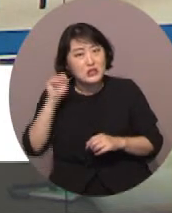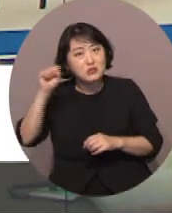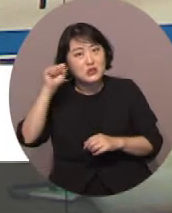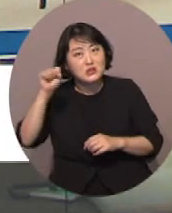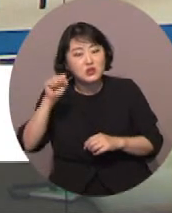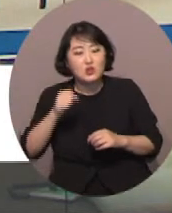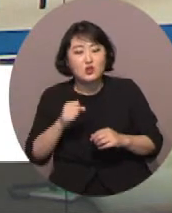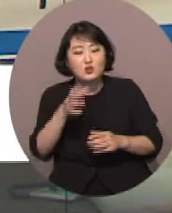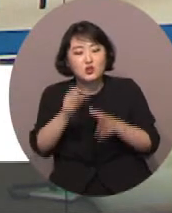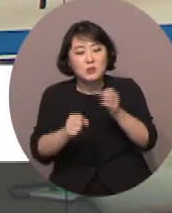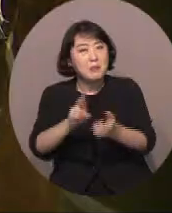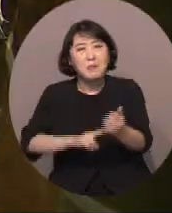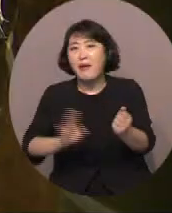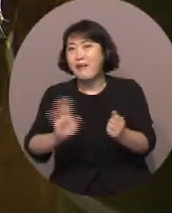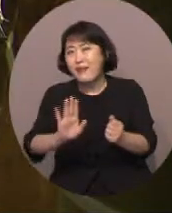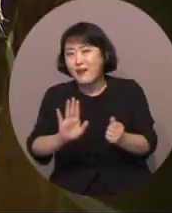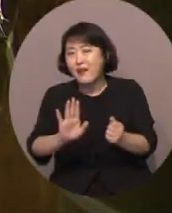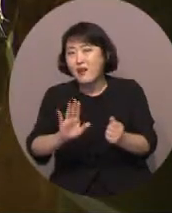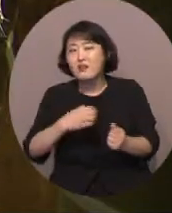윤웅선 기자입니다.